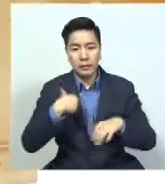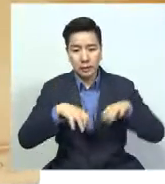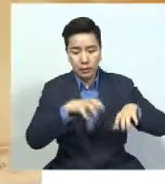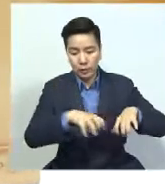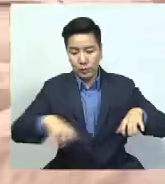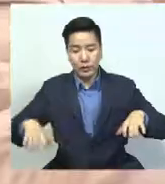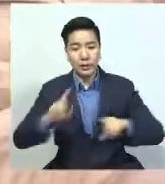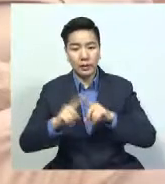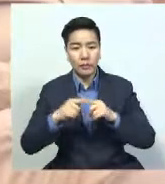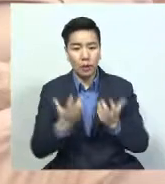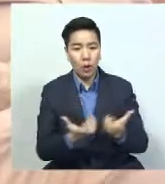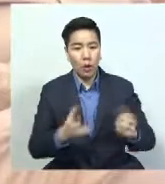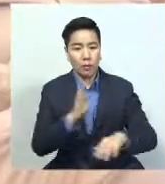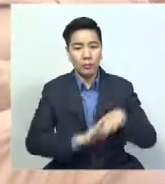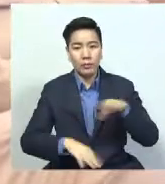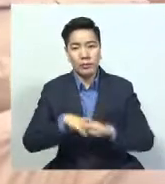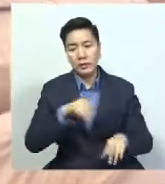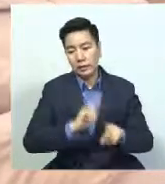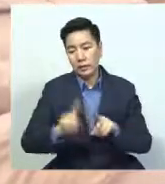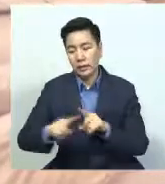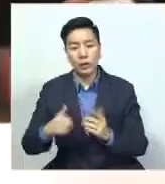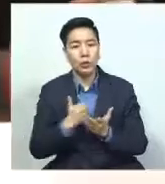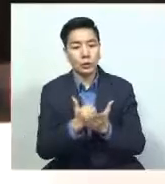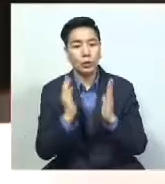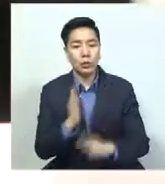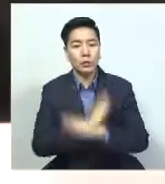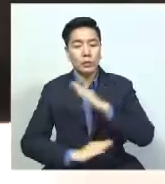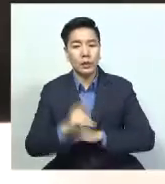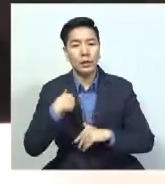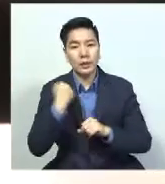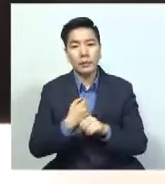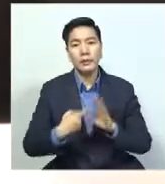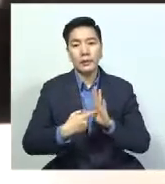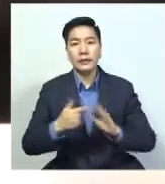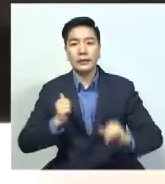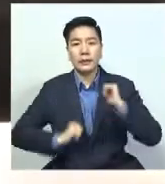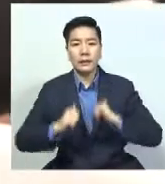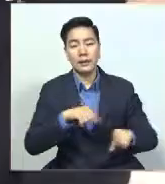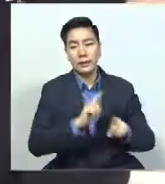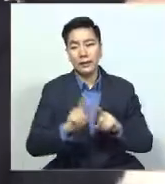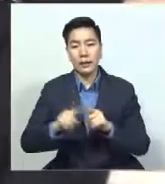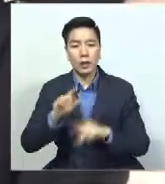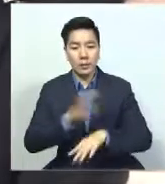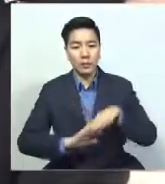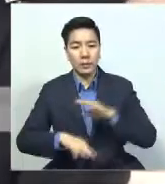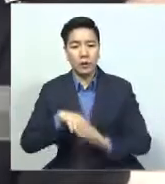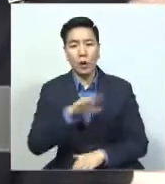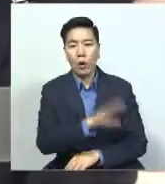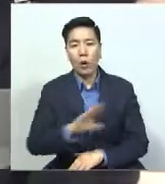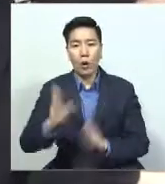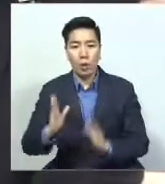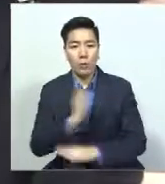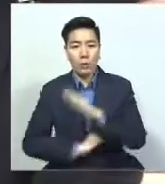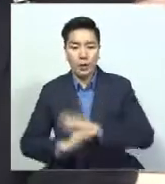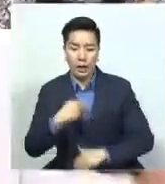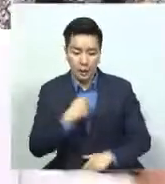มีหน่วยงานต่างๆนำผลงานความก้าวหน้าการช่วยเหลือคนพิการและการแสดงและจำหน่ายผลิตภัณฑ์จากฝีมือผู้พิการ